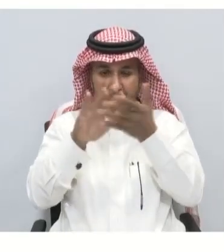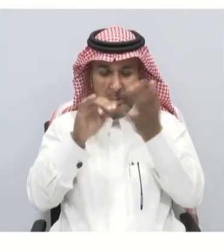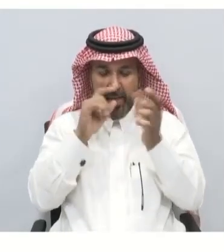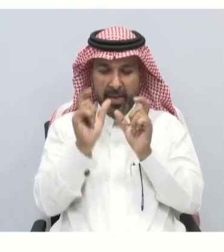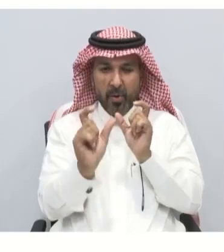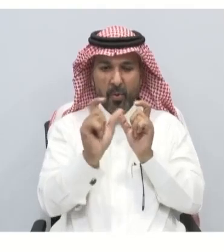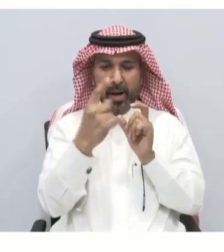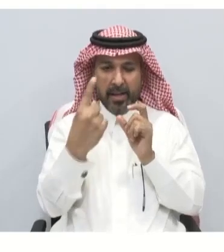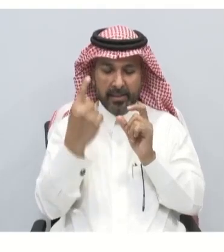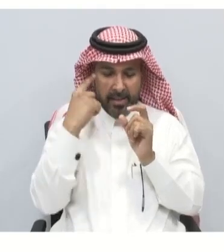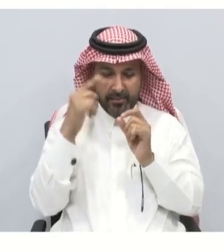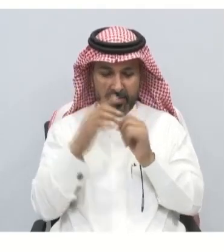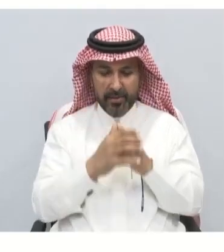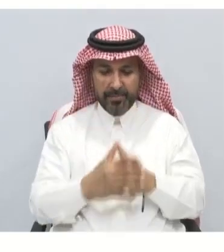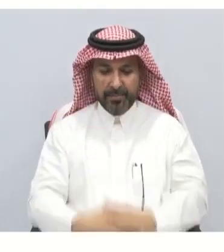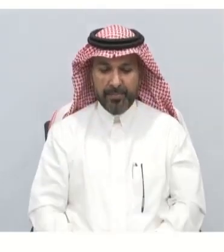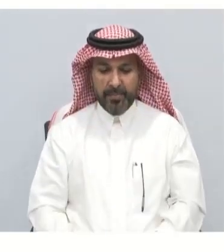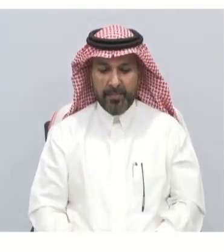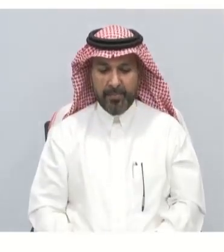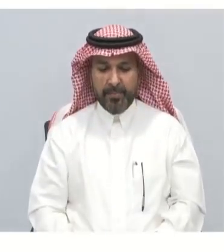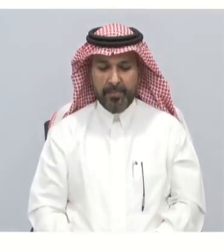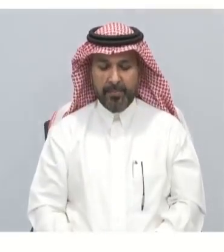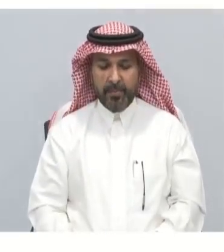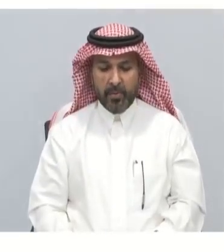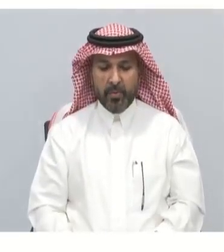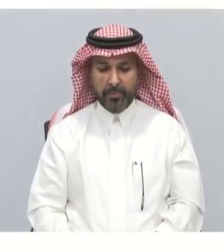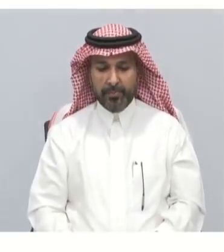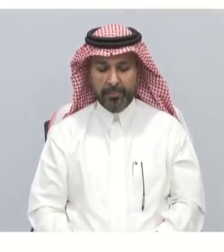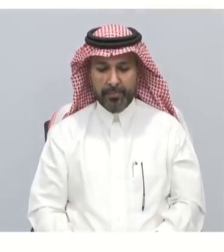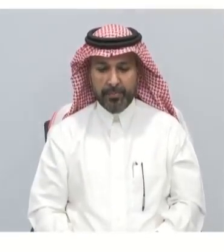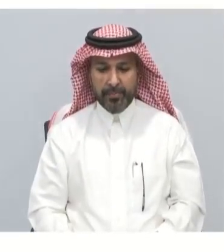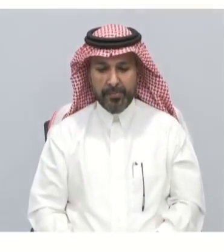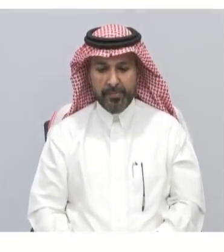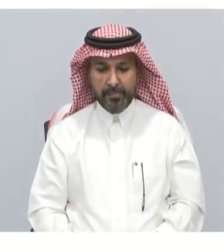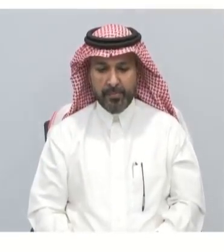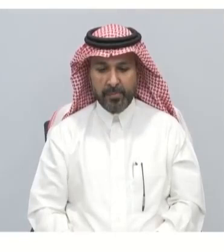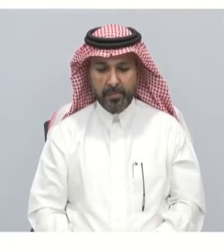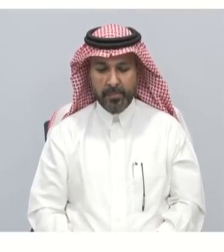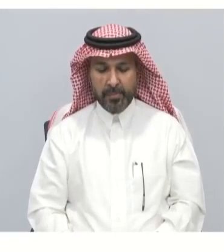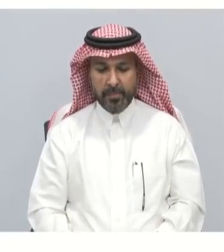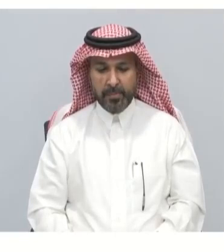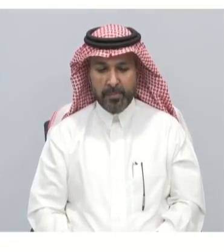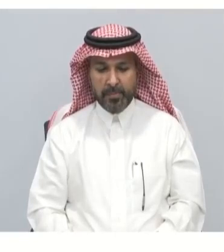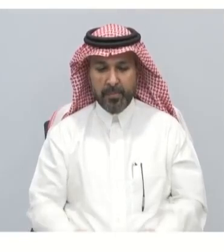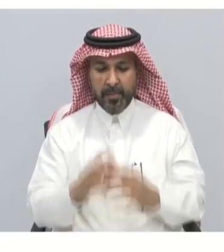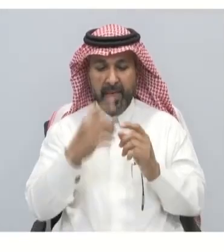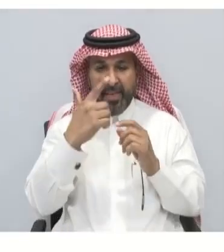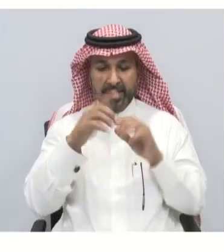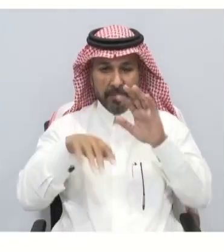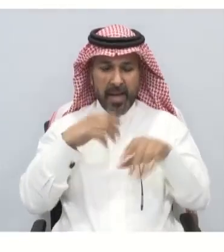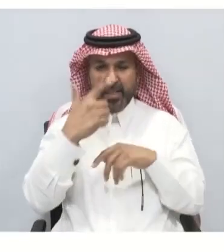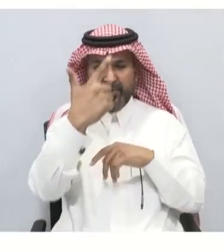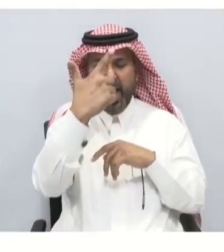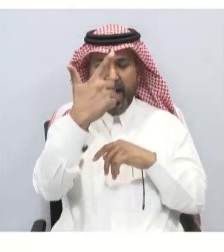اقدام وعرضه اربعه اقدام هذا حوض السباحه طوله سبعه وعرضه